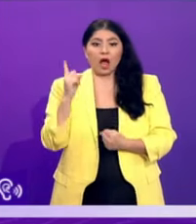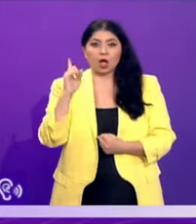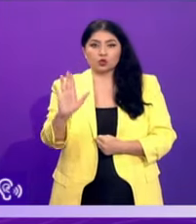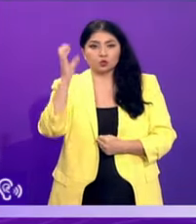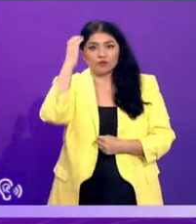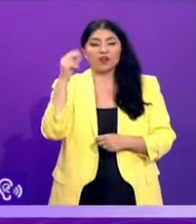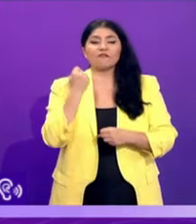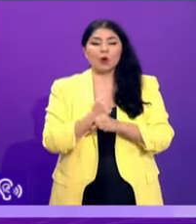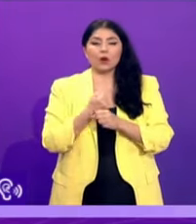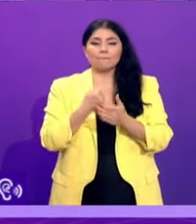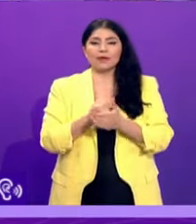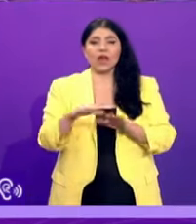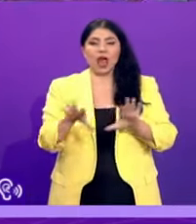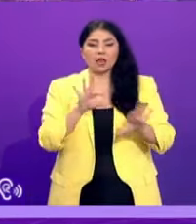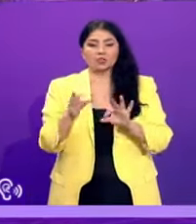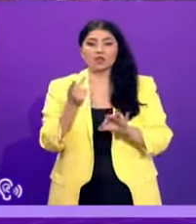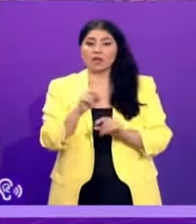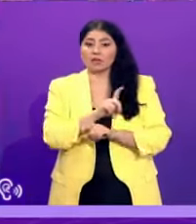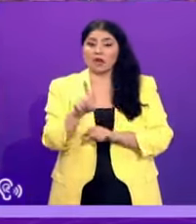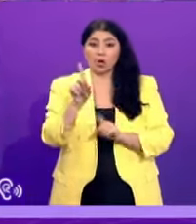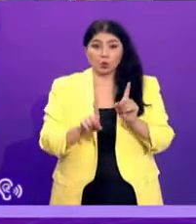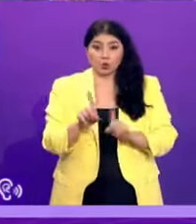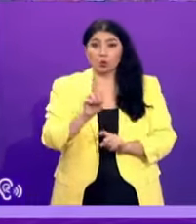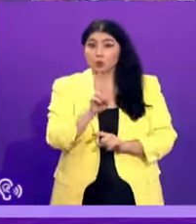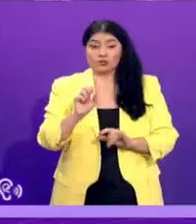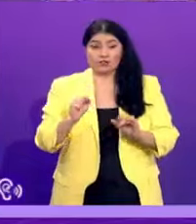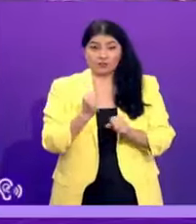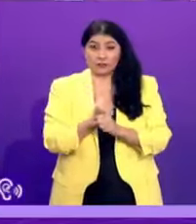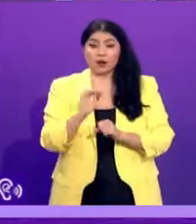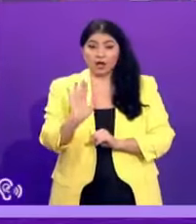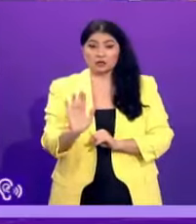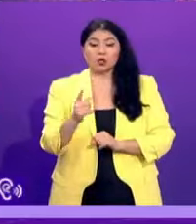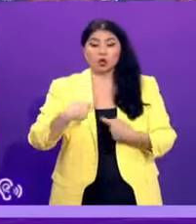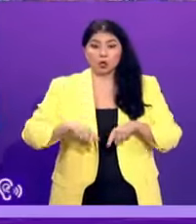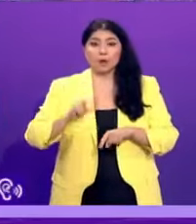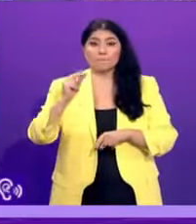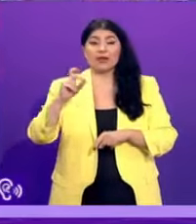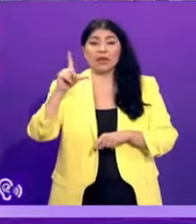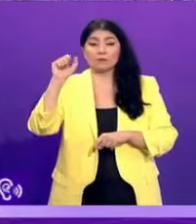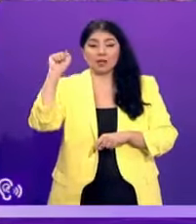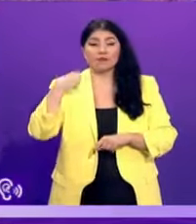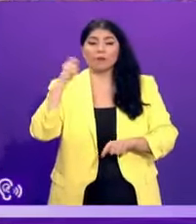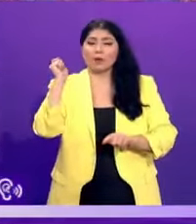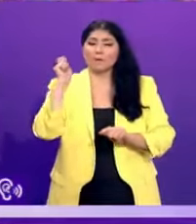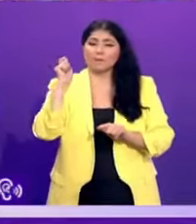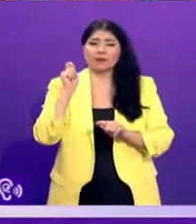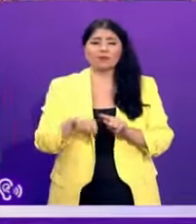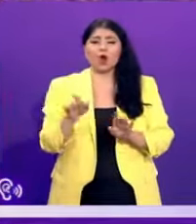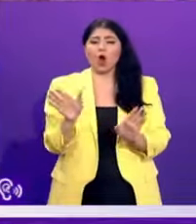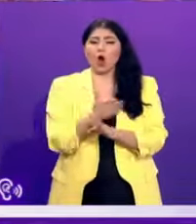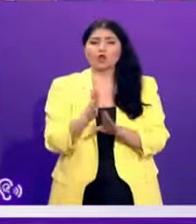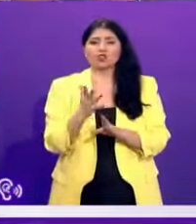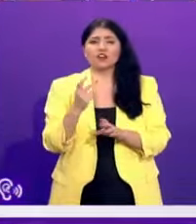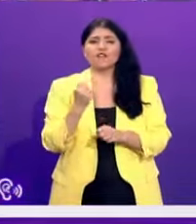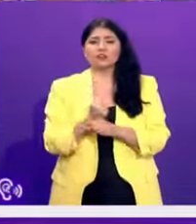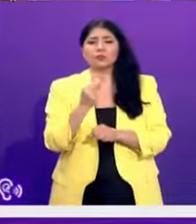până în alegeri. În caz contrar, să fiți convinși că noi, Partidul Național Liberal, vom sancționa fiecare derapaj al PSD